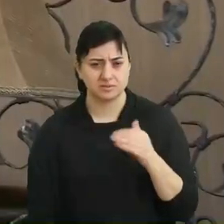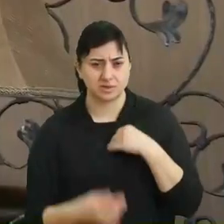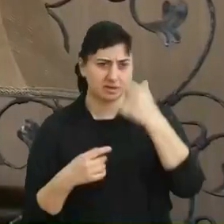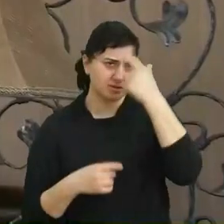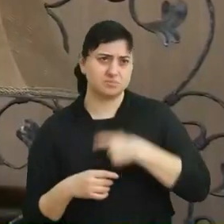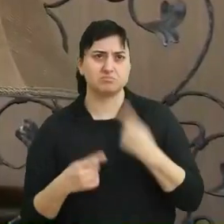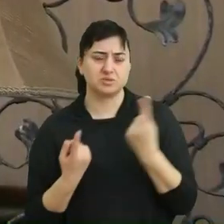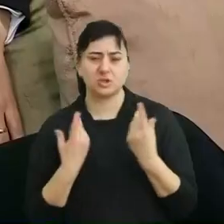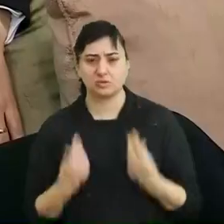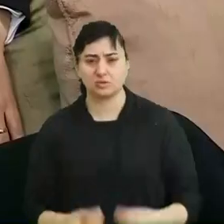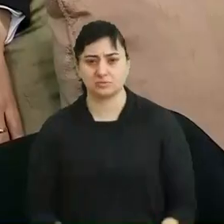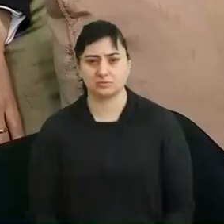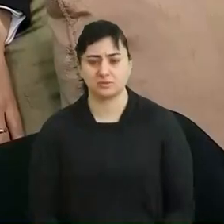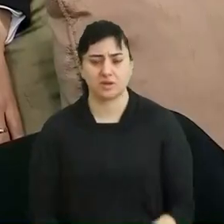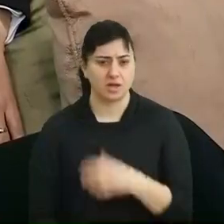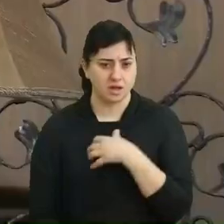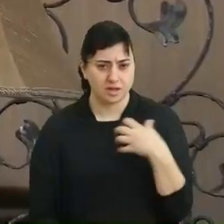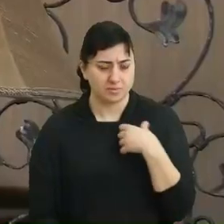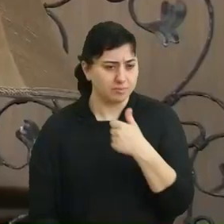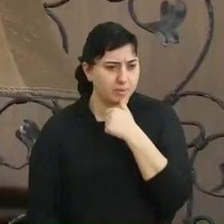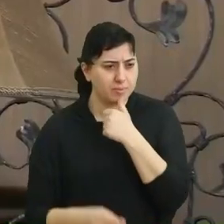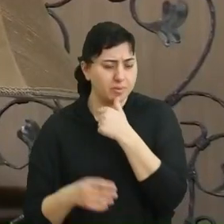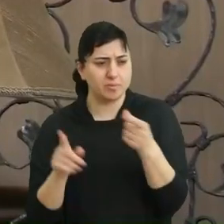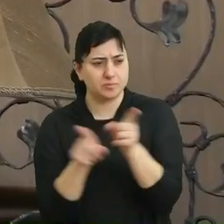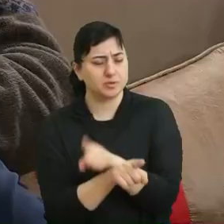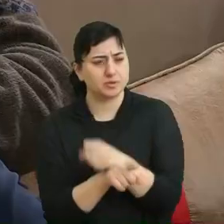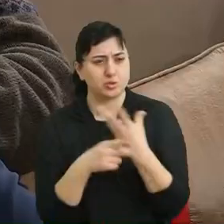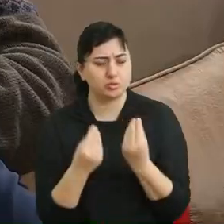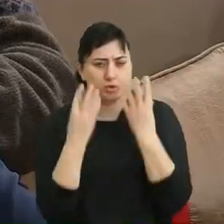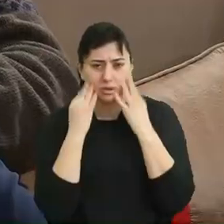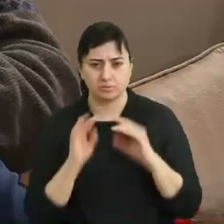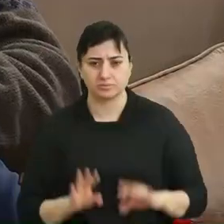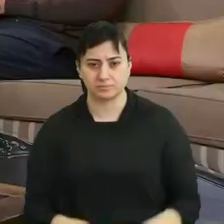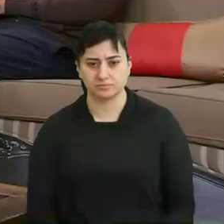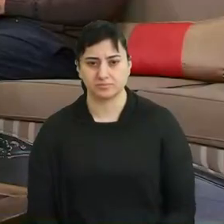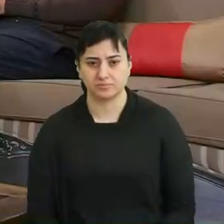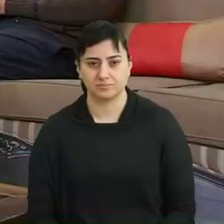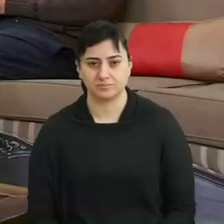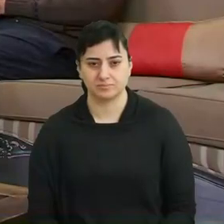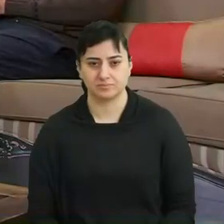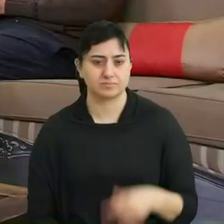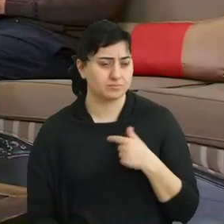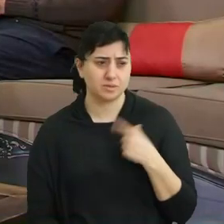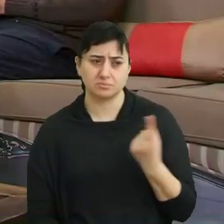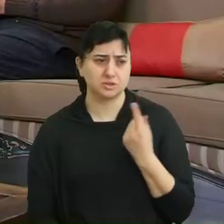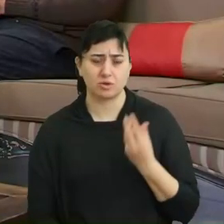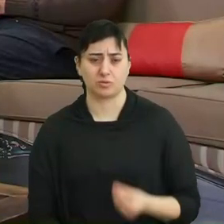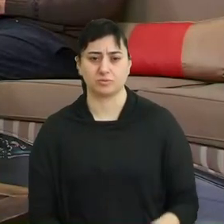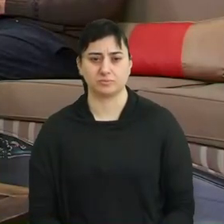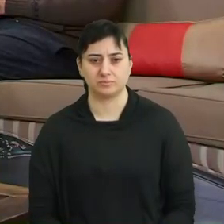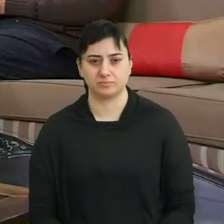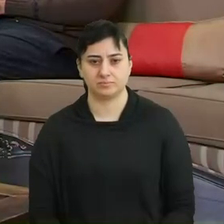bende bir şey oldu, kesin. Çünkü anişkom babişkom gibi, babişkom anişkom gibi konuşuyor. Yok yok, kesinlikle bana bir şey